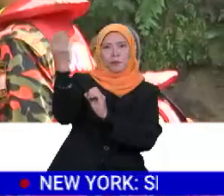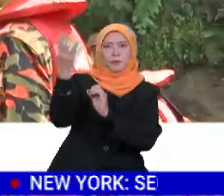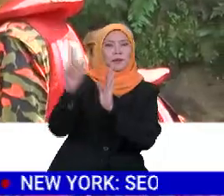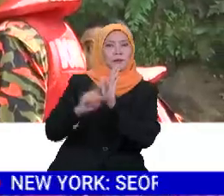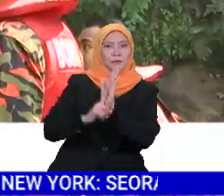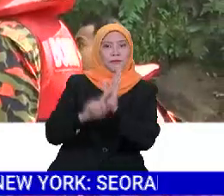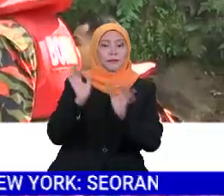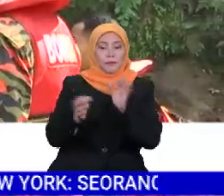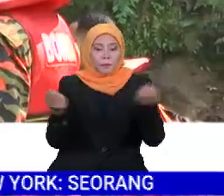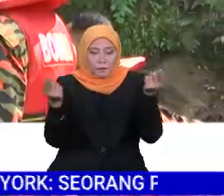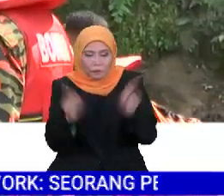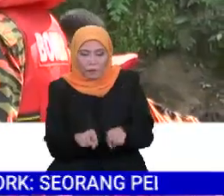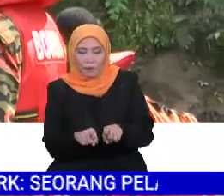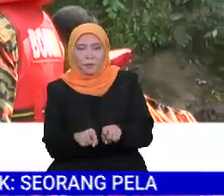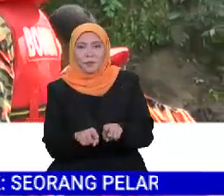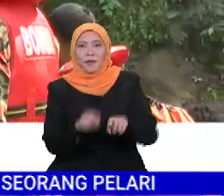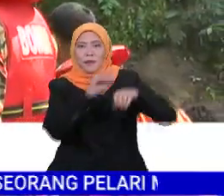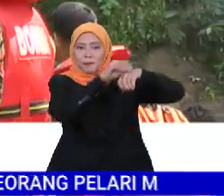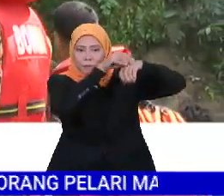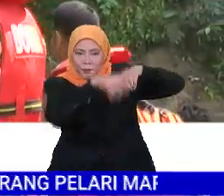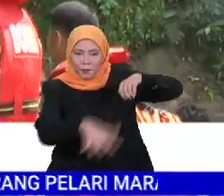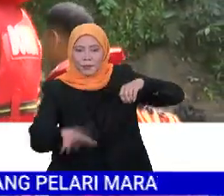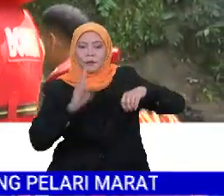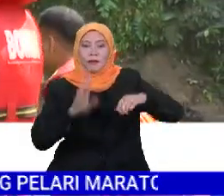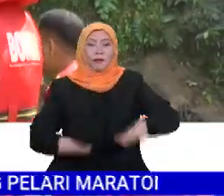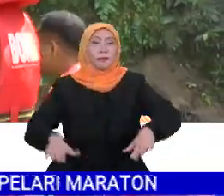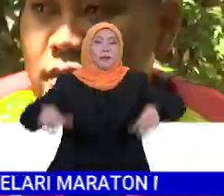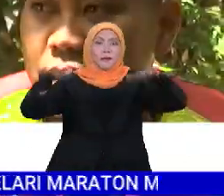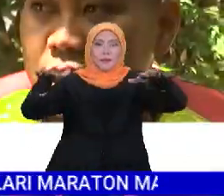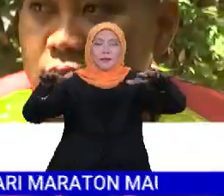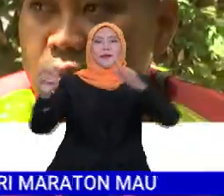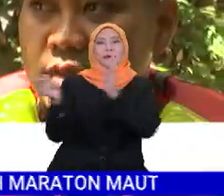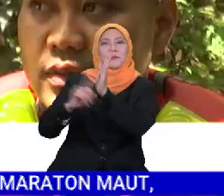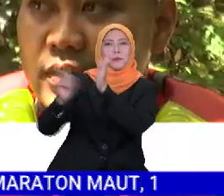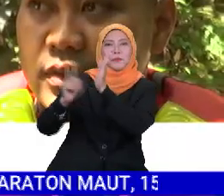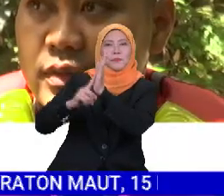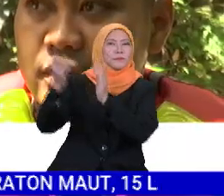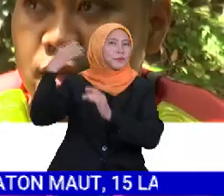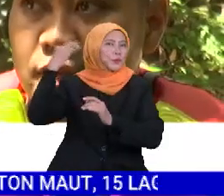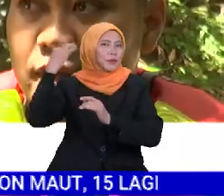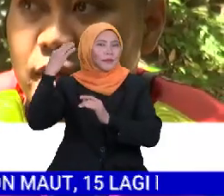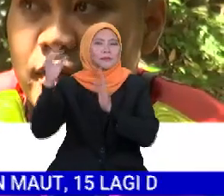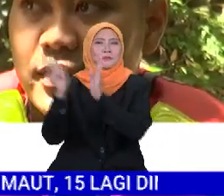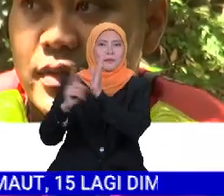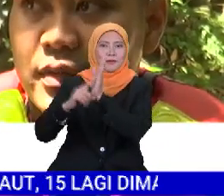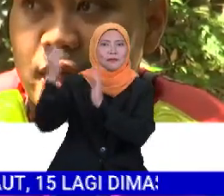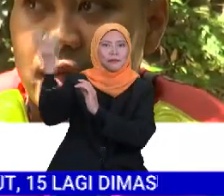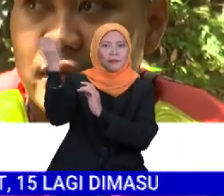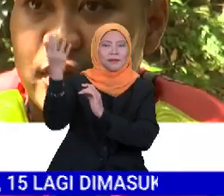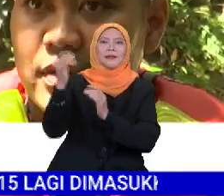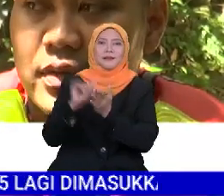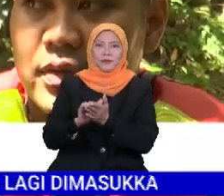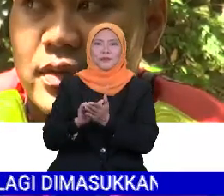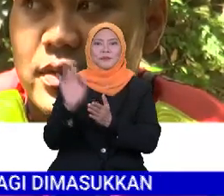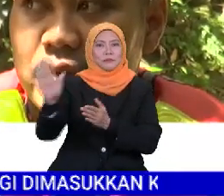amaran sekiranya berlaku limpahan air ataupun banjir tinggi, siren itu akan berbunyi. Itu dipastikan oleh Jabatan Parit dan Saliran